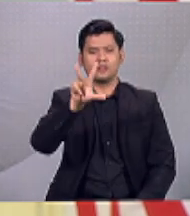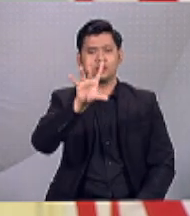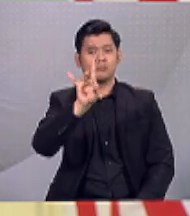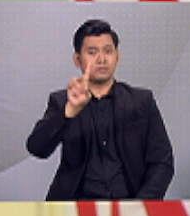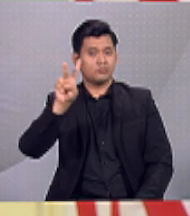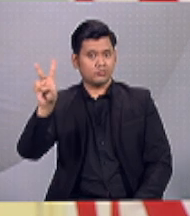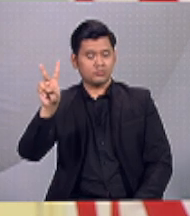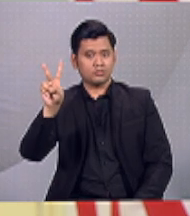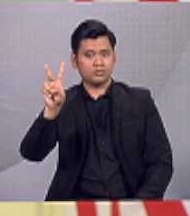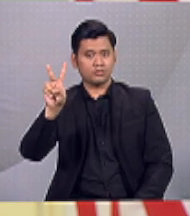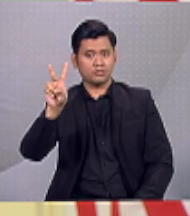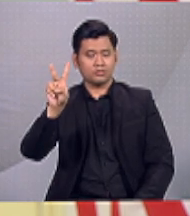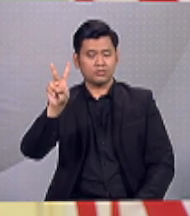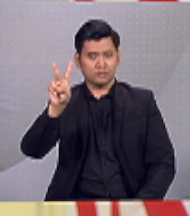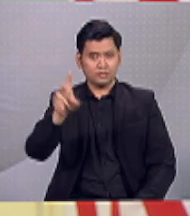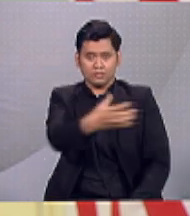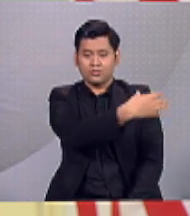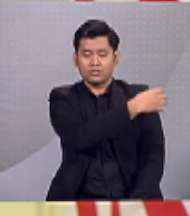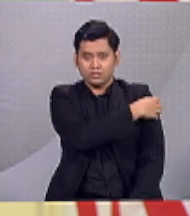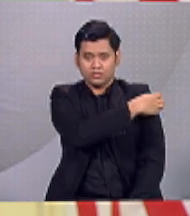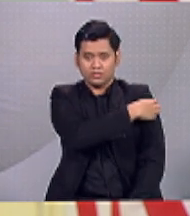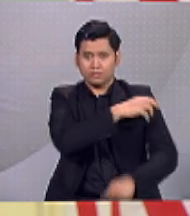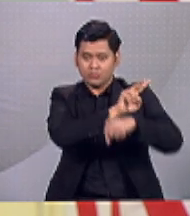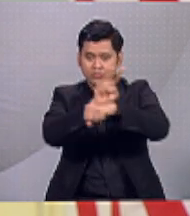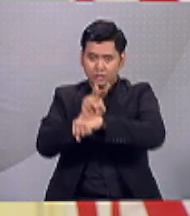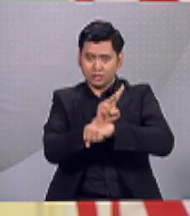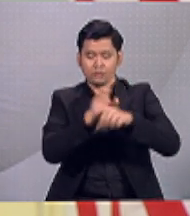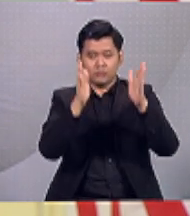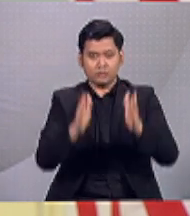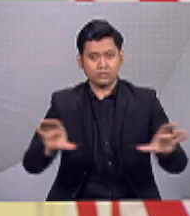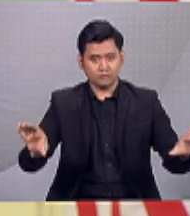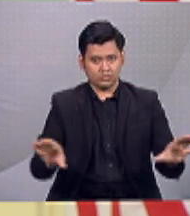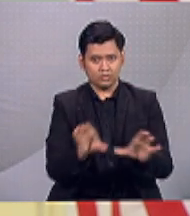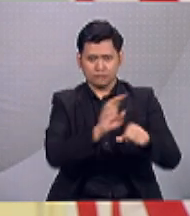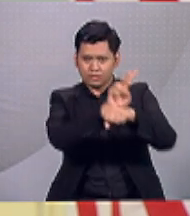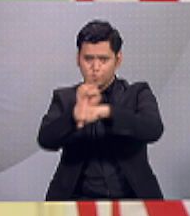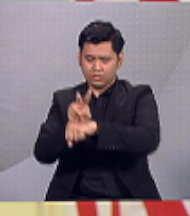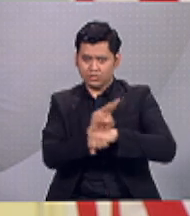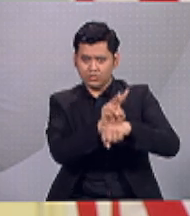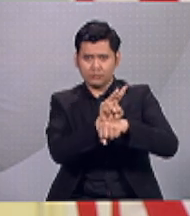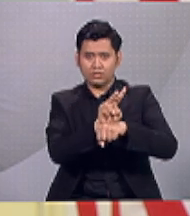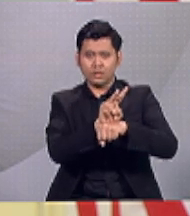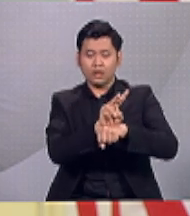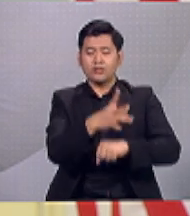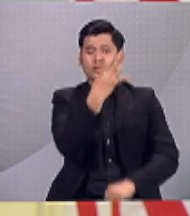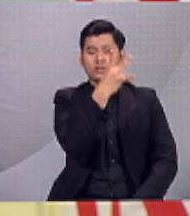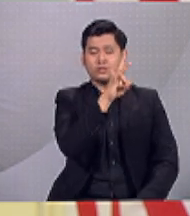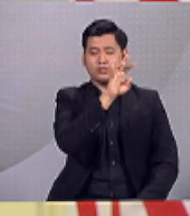3,382 pasukan pematuhan telah membuat pemantauan yang melibatkan seramai